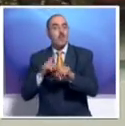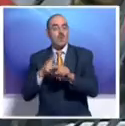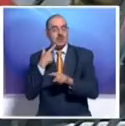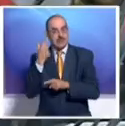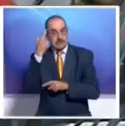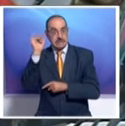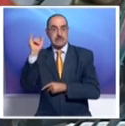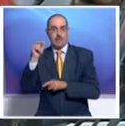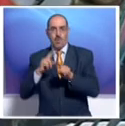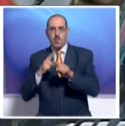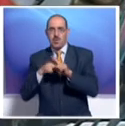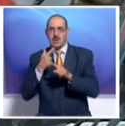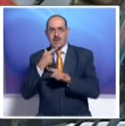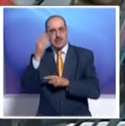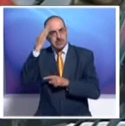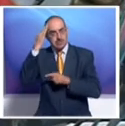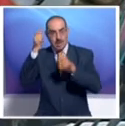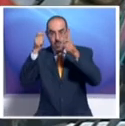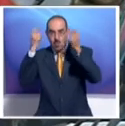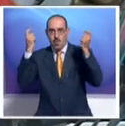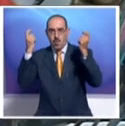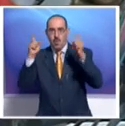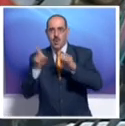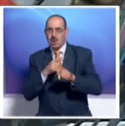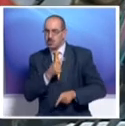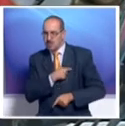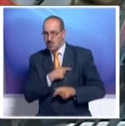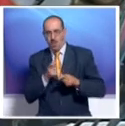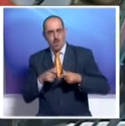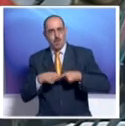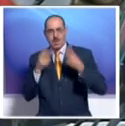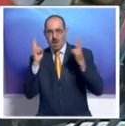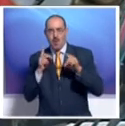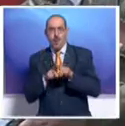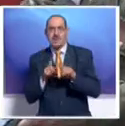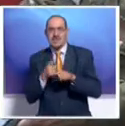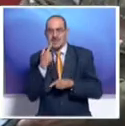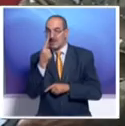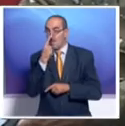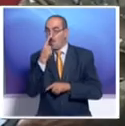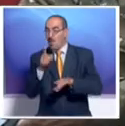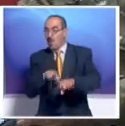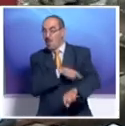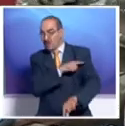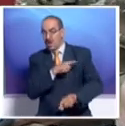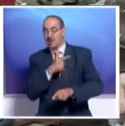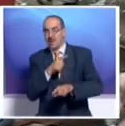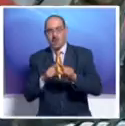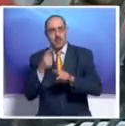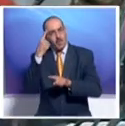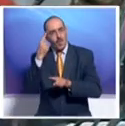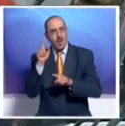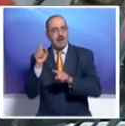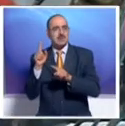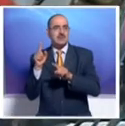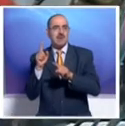عبقريته المستلهمة من مقومته التاريخية وتجربته الطويلة في التعامل